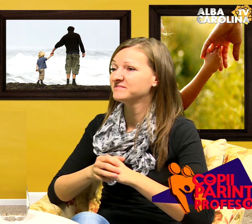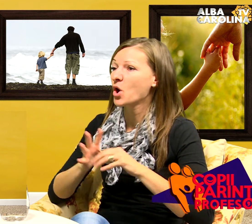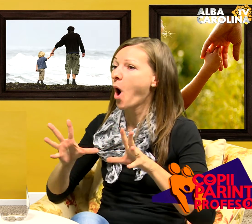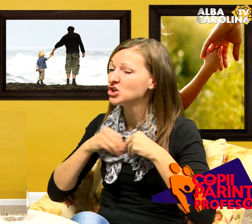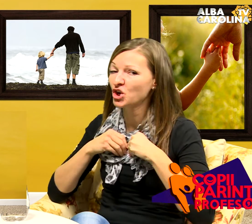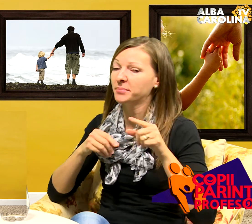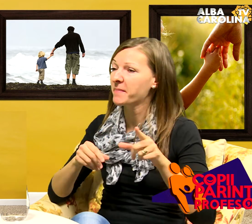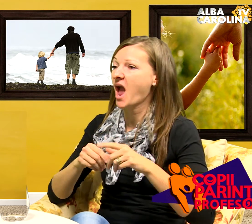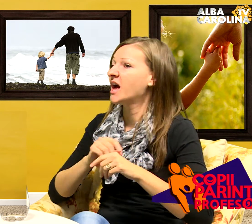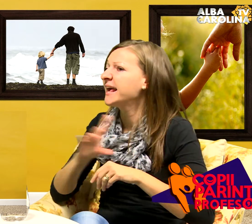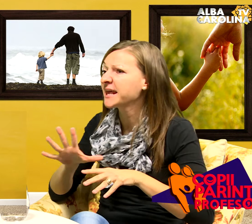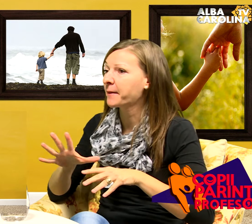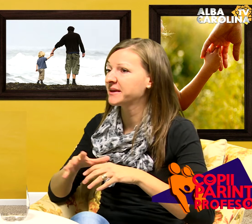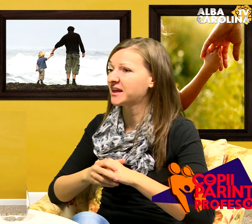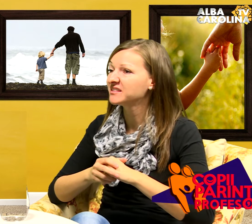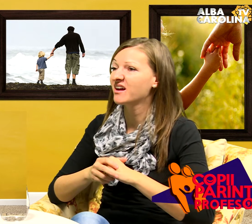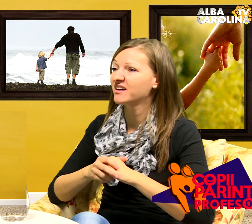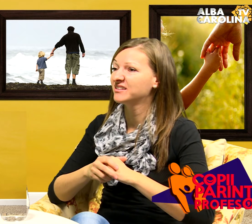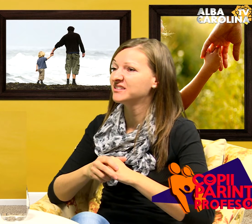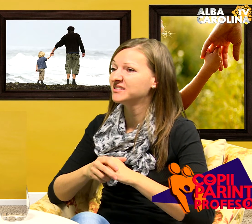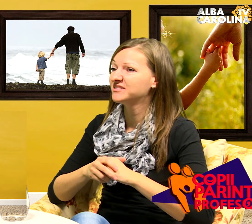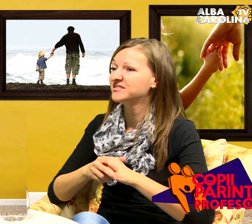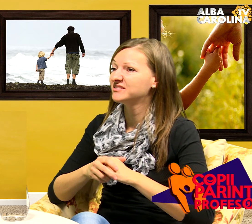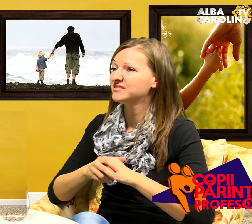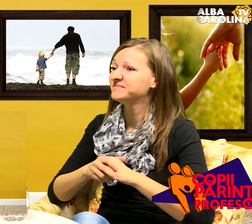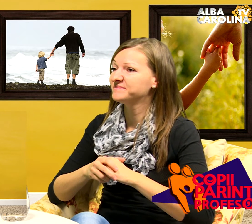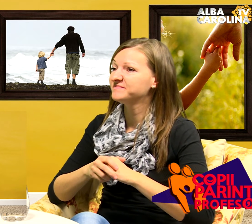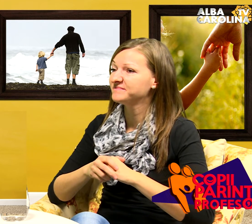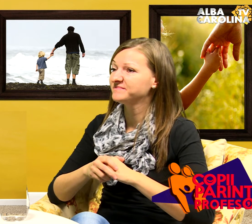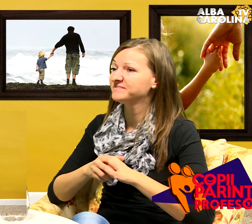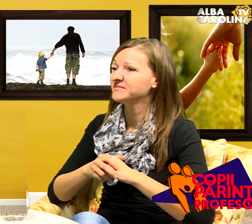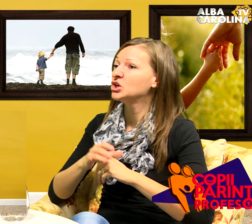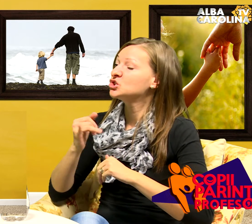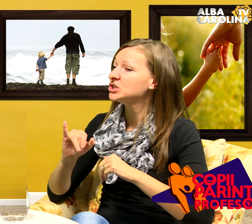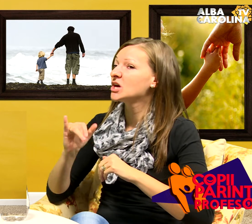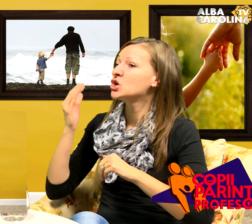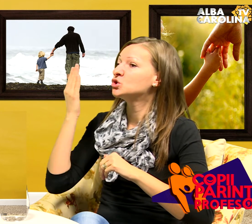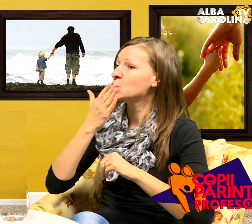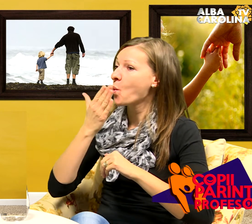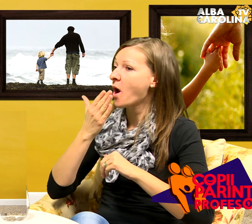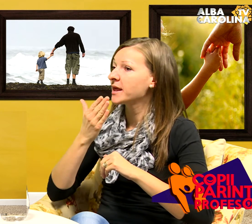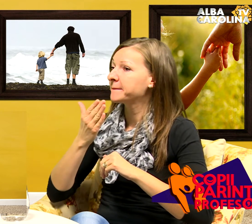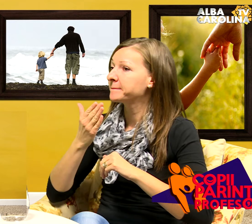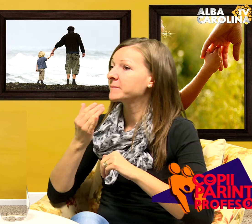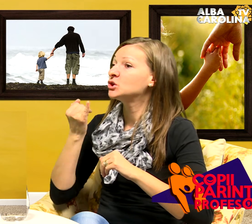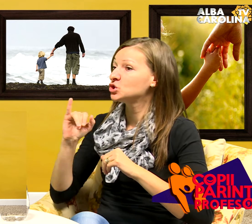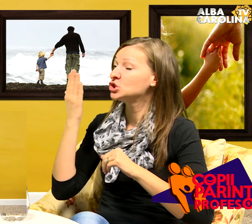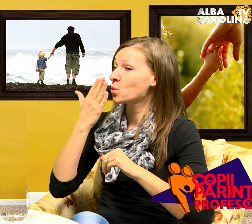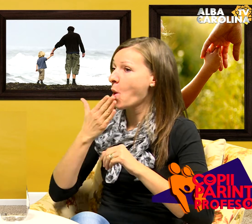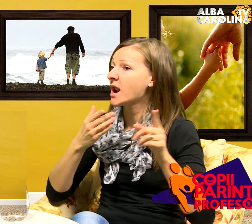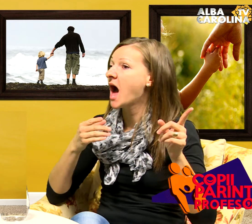Directoarea este foarte drăguță, a acceptat-o în colectivul grădiniței.